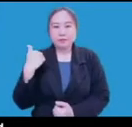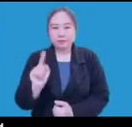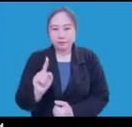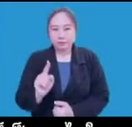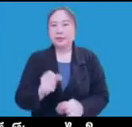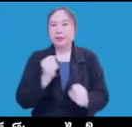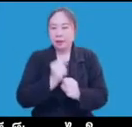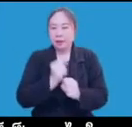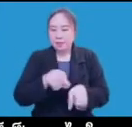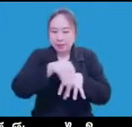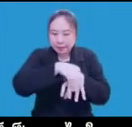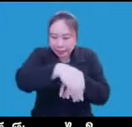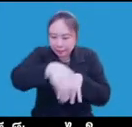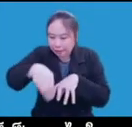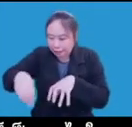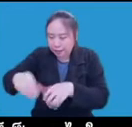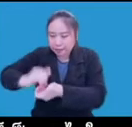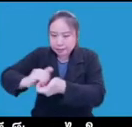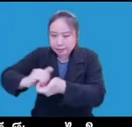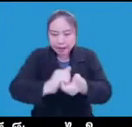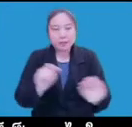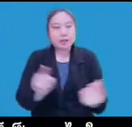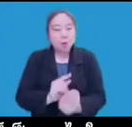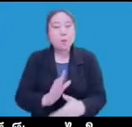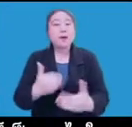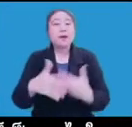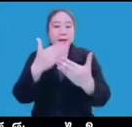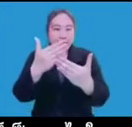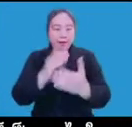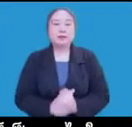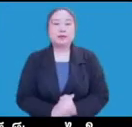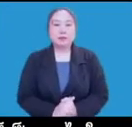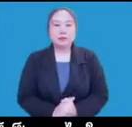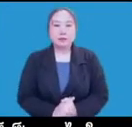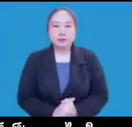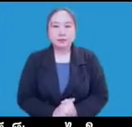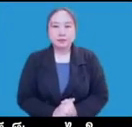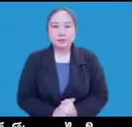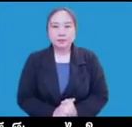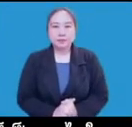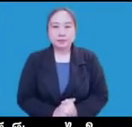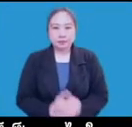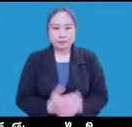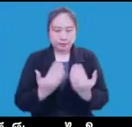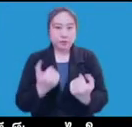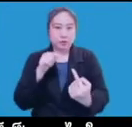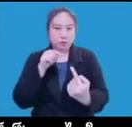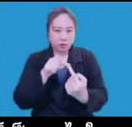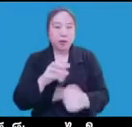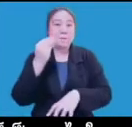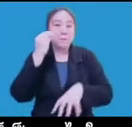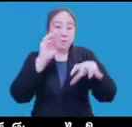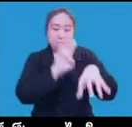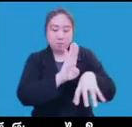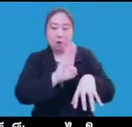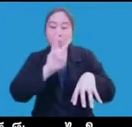การสร้างเครือข่ายเพื่อให้สังคมอนุรักษ์และพัฒนาตามหลักบวรบรมแล้วก็ครบอันนี้ก็คือเราใช้บ้านวั